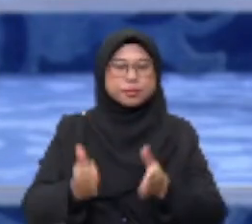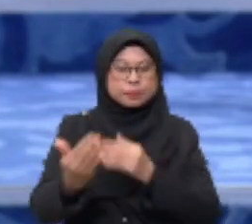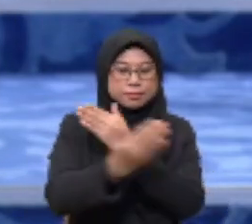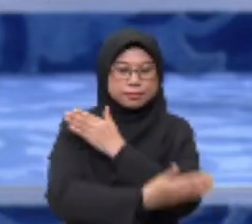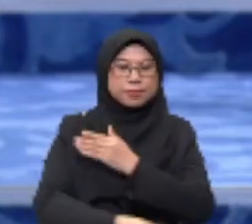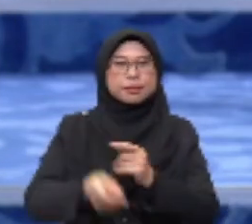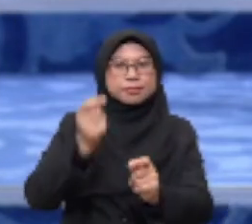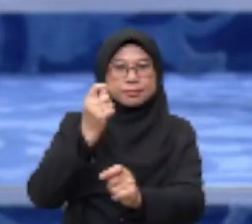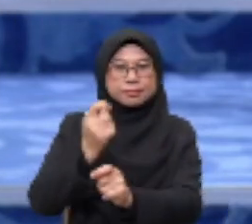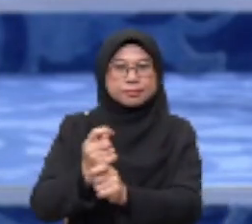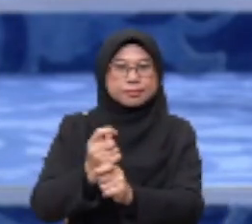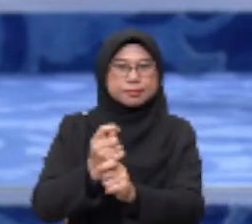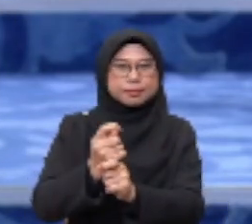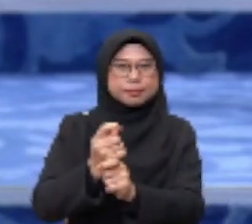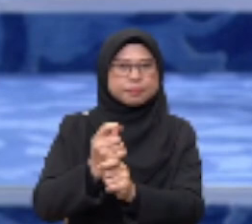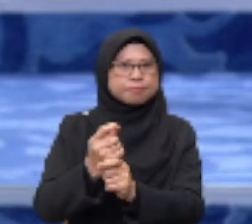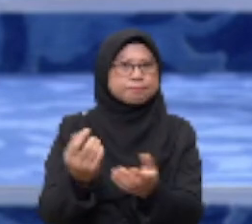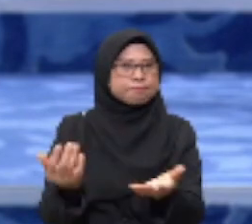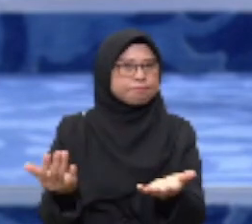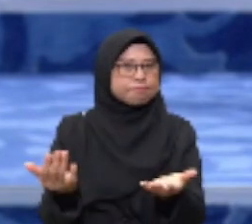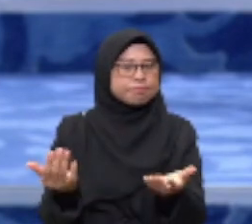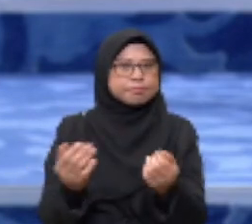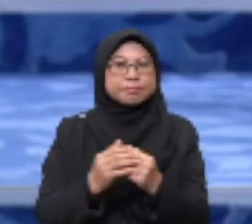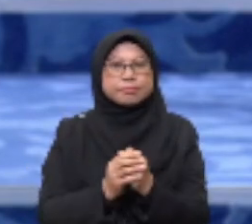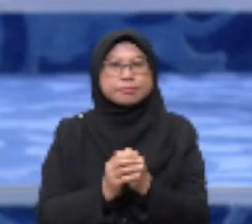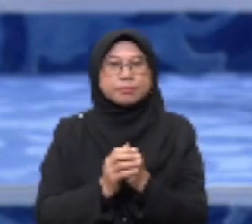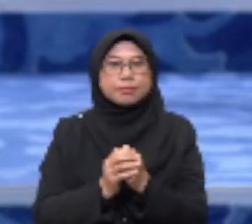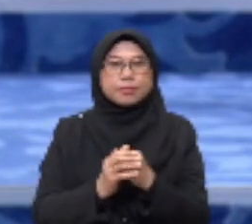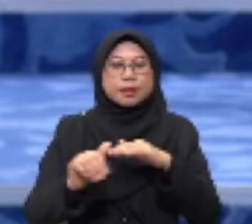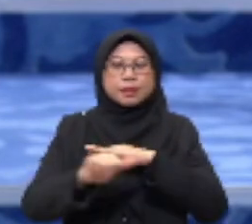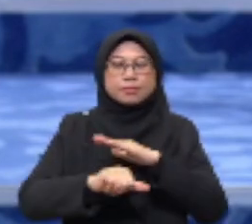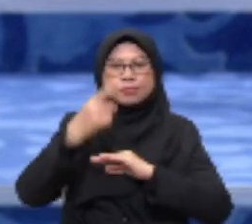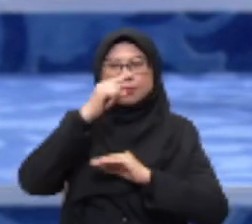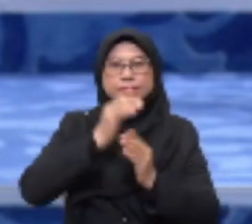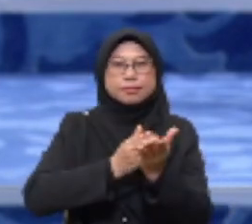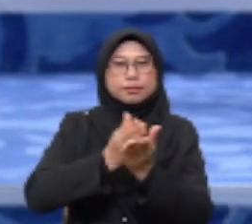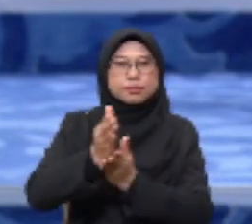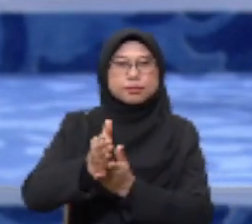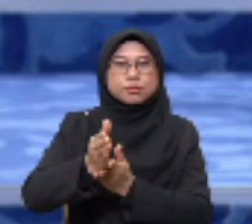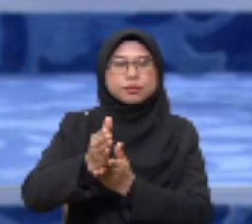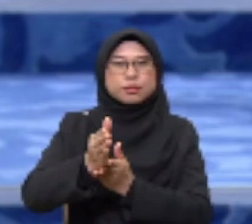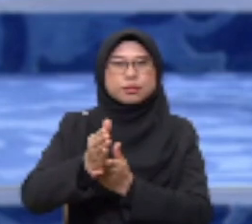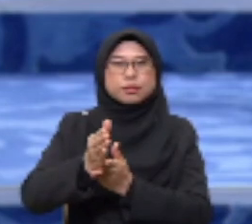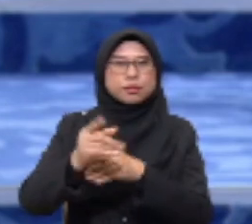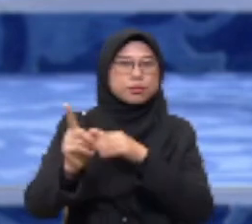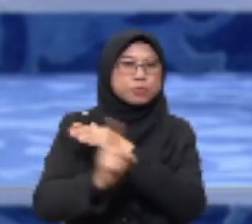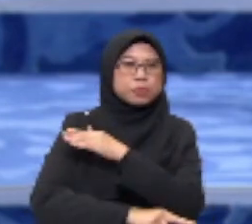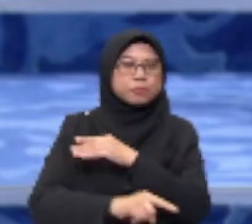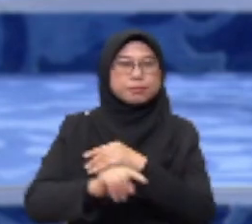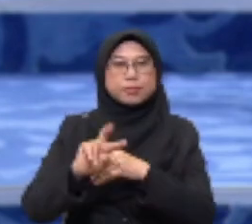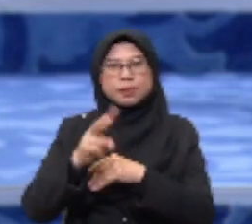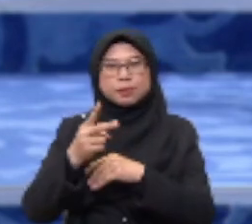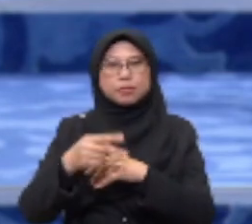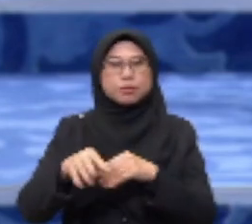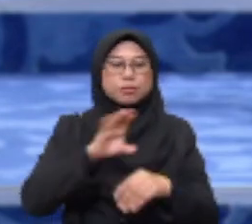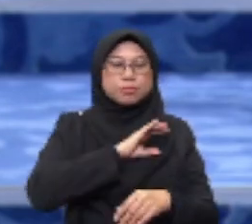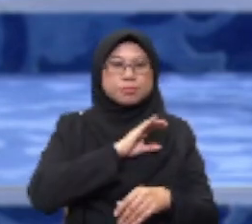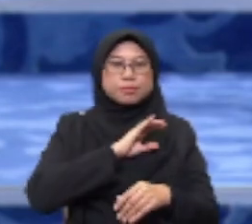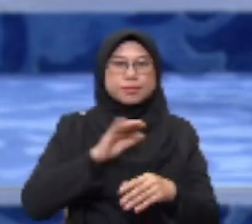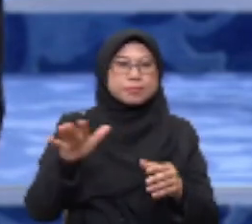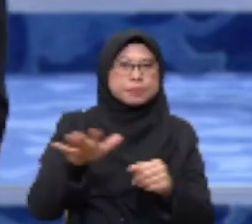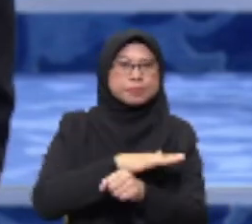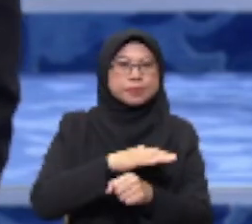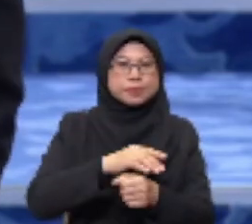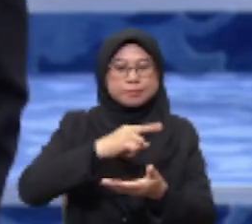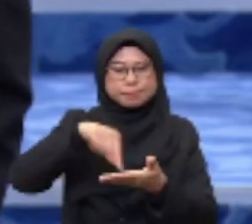ditentukan apakah ianya punya asas untuk diteruskan pendakwaan atau diminta untuk polis kembali melengkapkan siasatan.